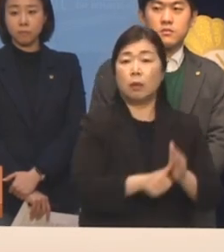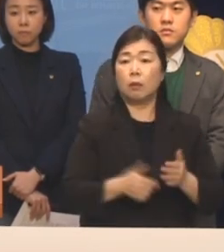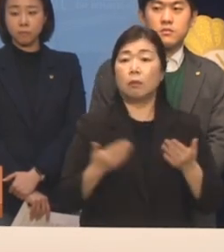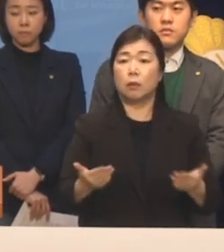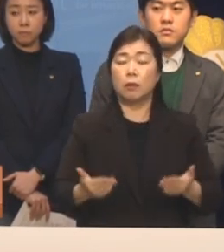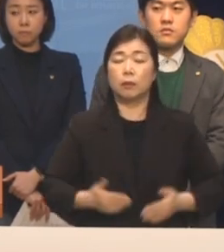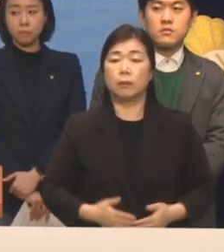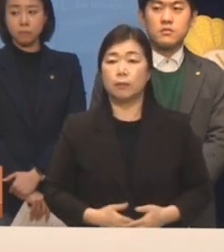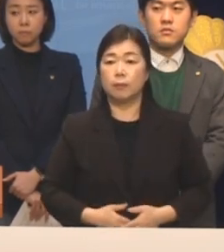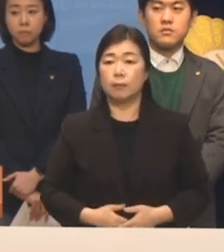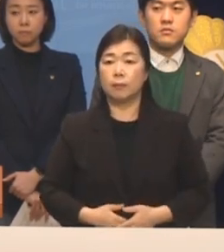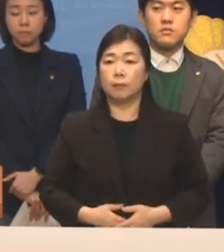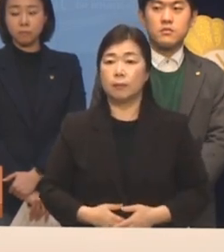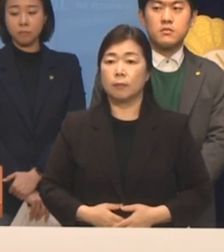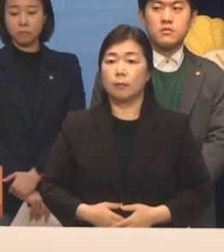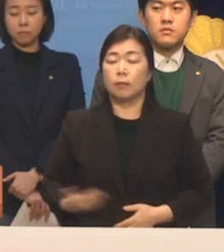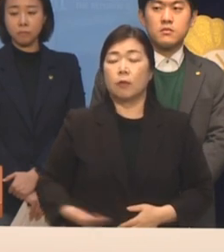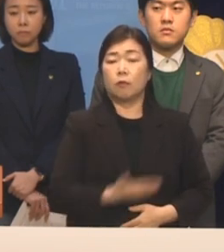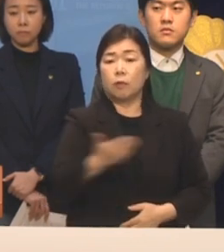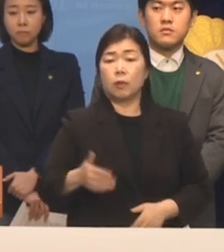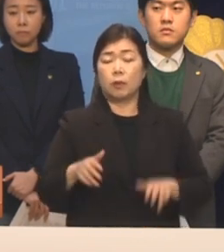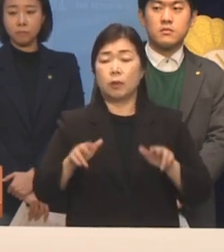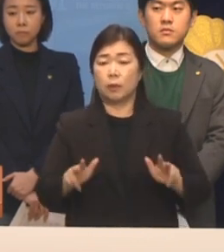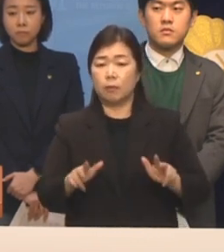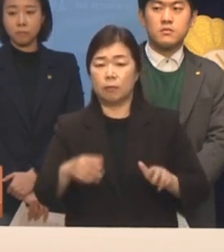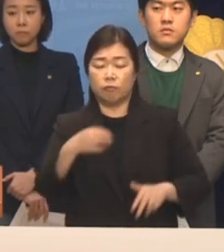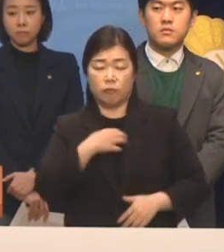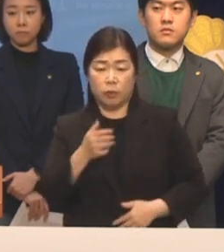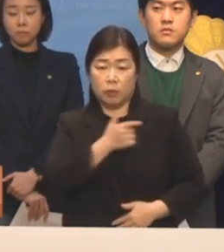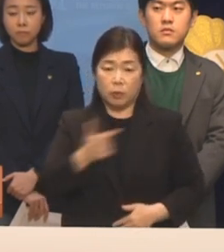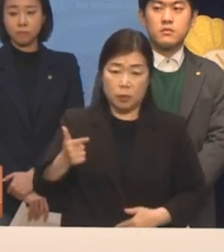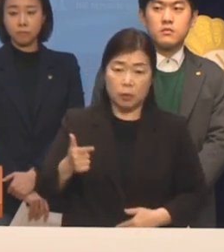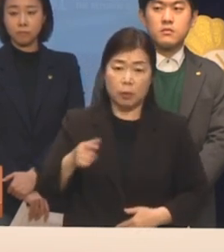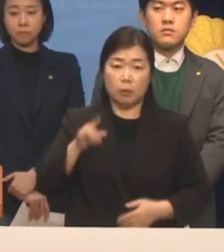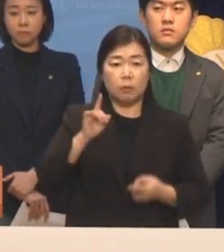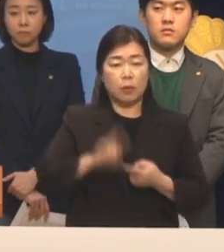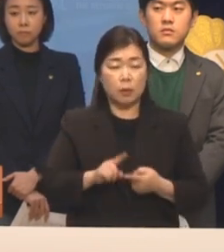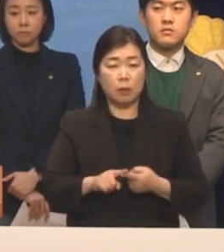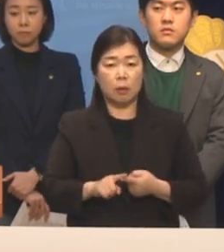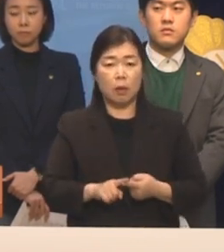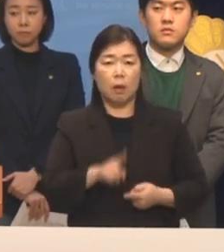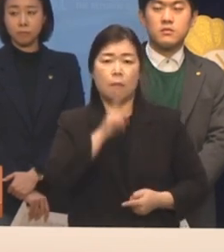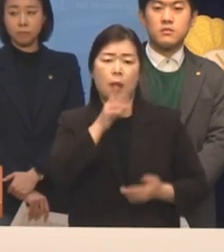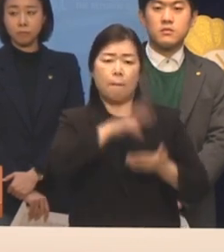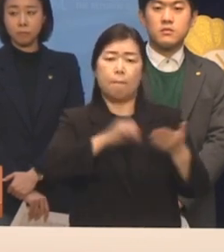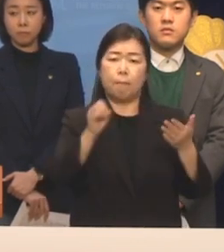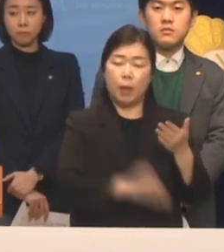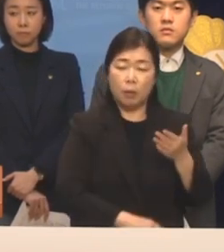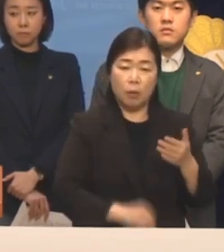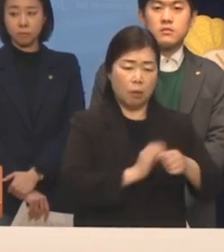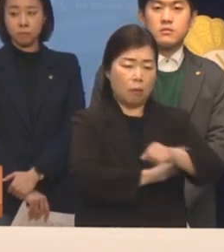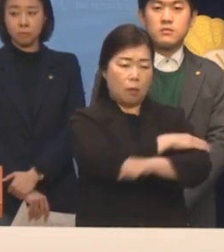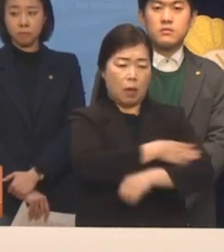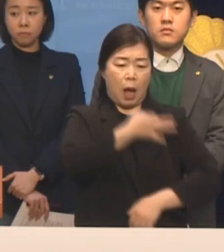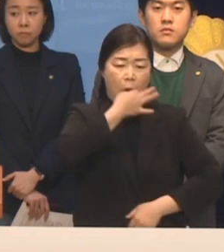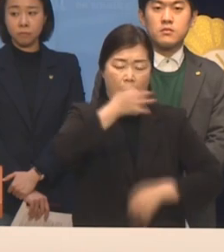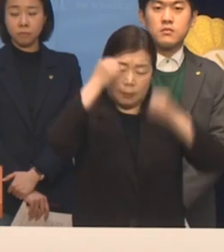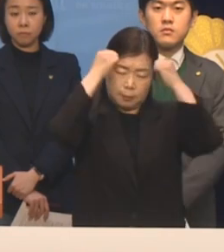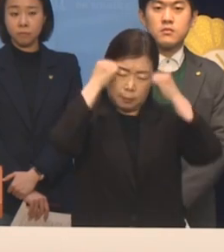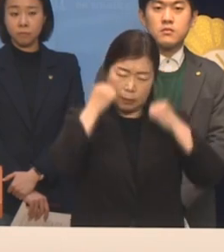국민 여러분, 우리가 맞닥뜨린 심대한 위기에 대해 아무 말도 하지 않은 채 오직 기득 권력을 내려놓지